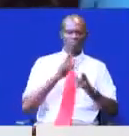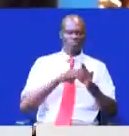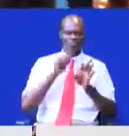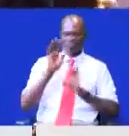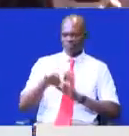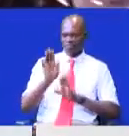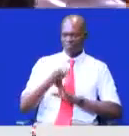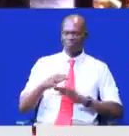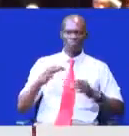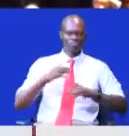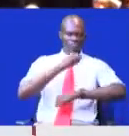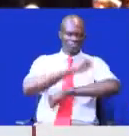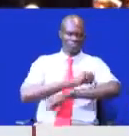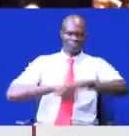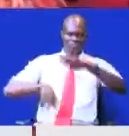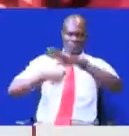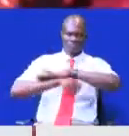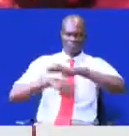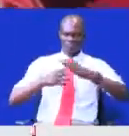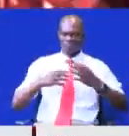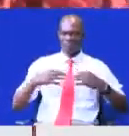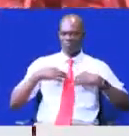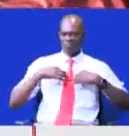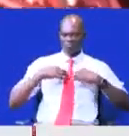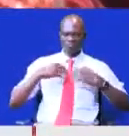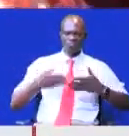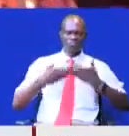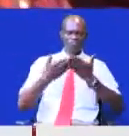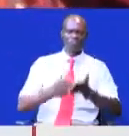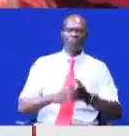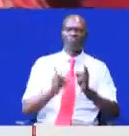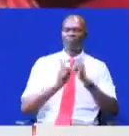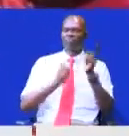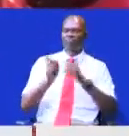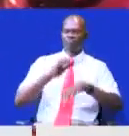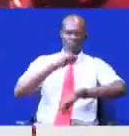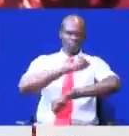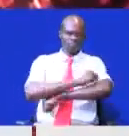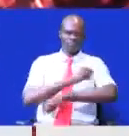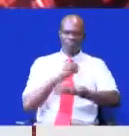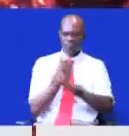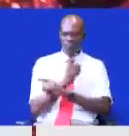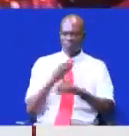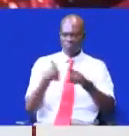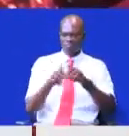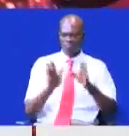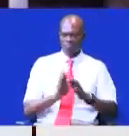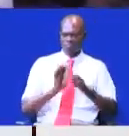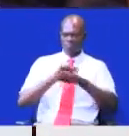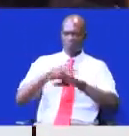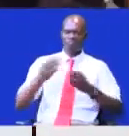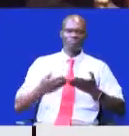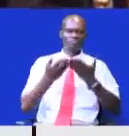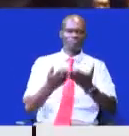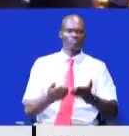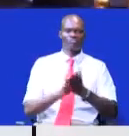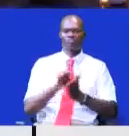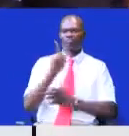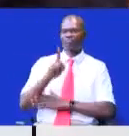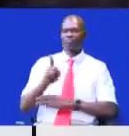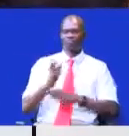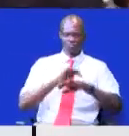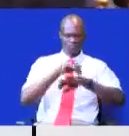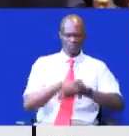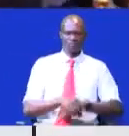nyithindwa matindo mantie mar mabende wabiro chiwo nono. Wabiro wuothe sikunde kwachiwo. Tawel gi wabiro wuothe sikunde kawachiwo. Tawel achiel nyalo